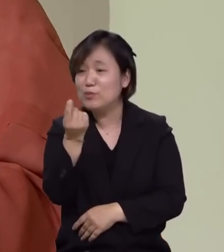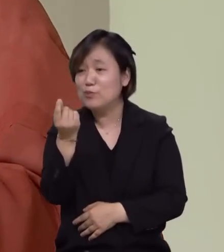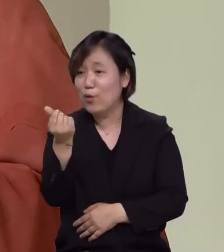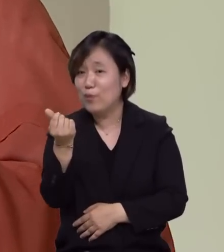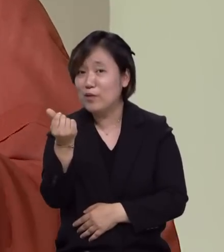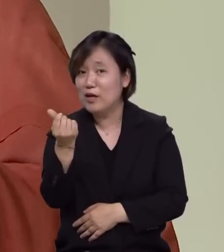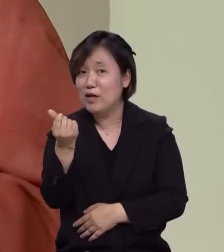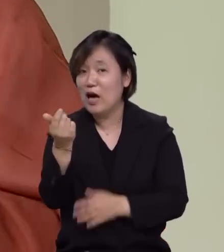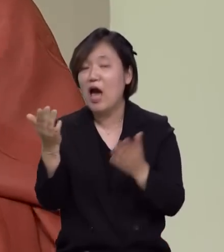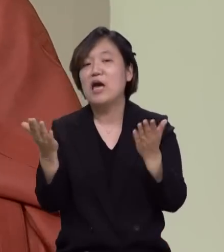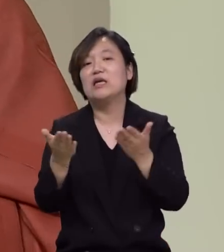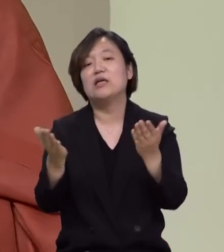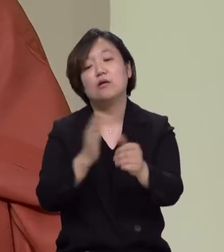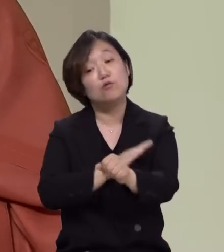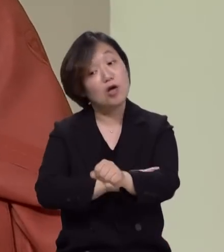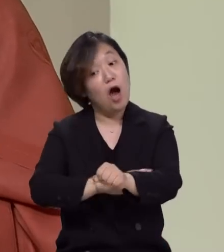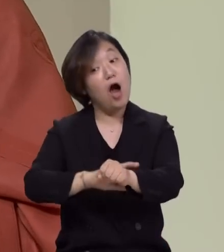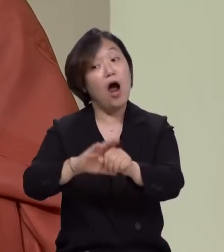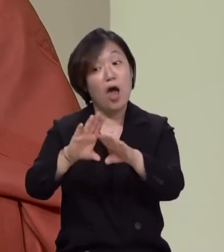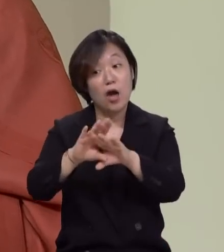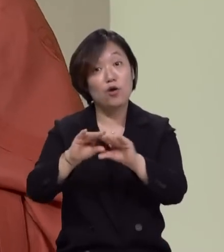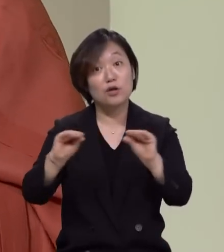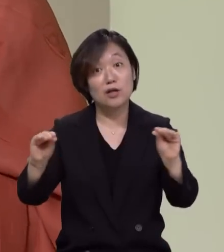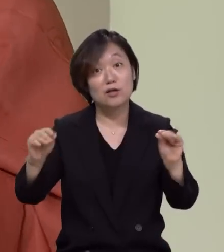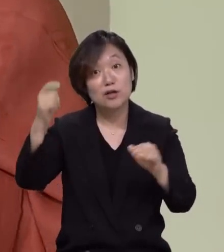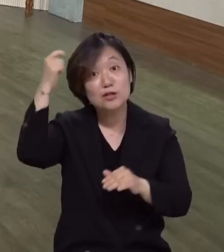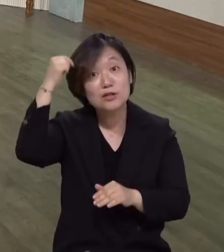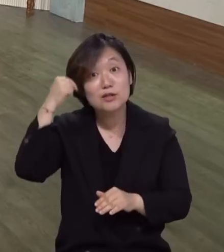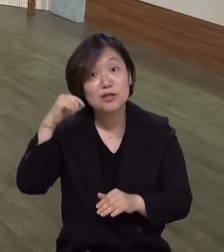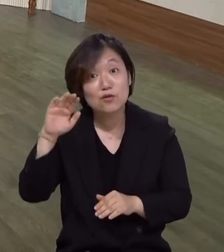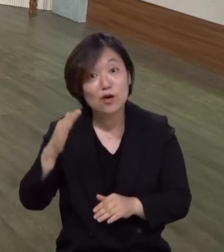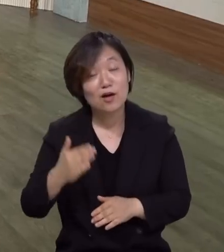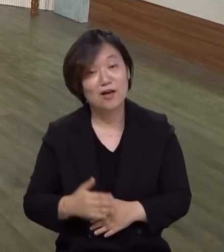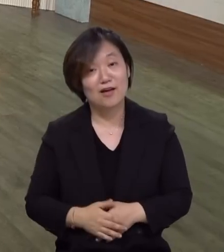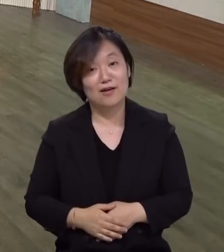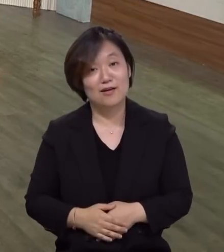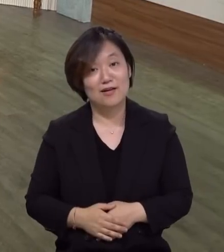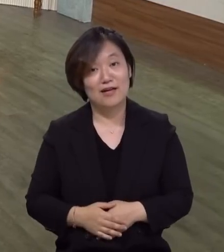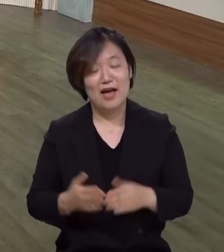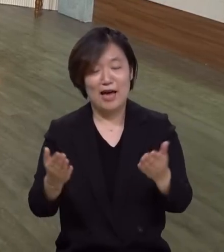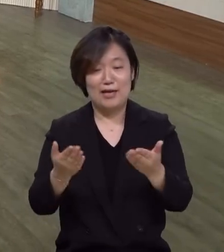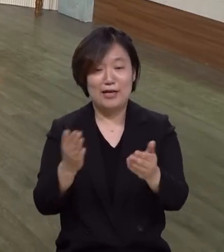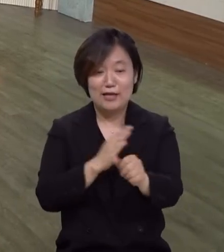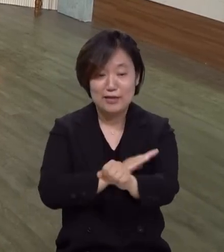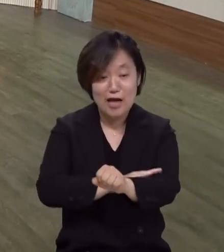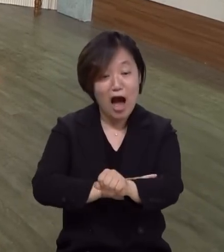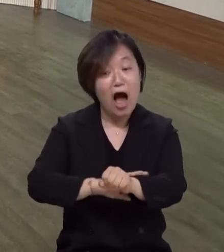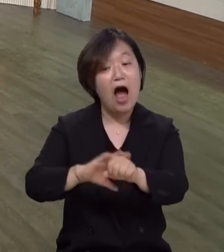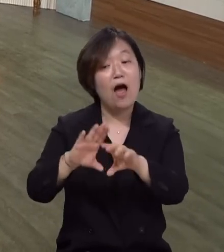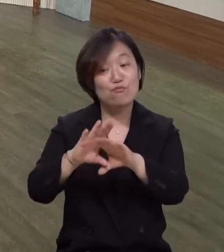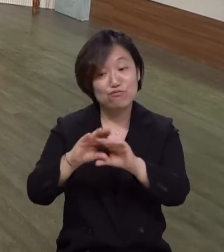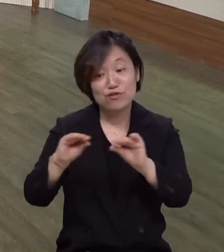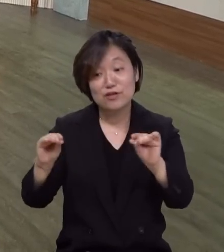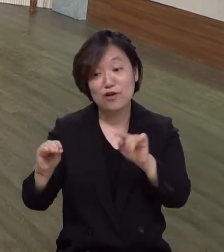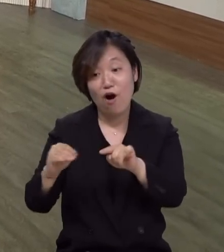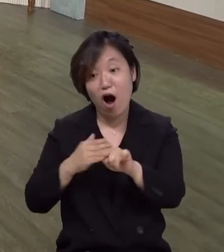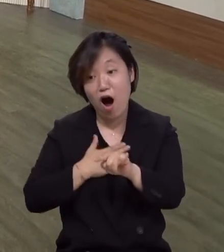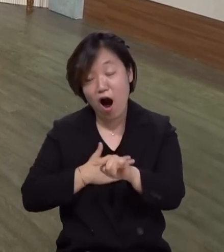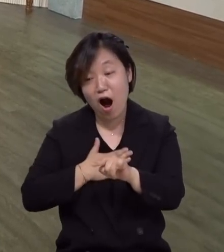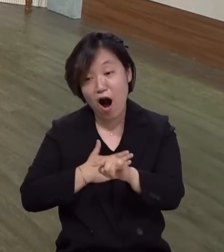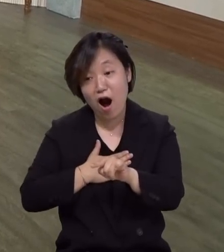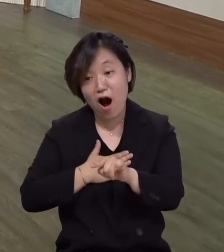일이 이렇게 풀려나가는게 느껴지더래요 그리고 일을 처 풀려나가는게 느껴지면서